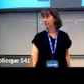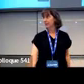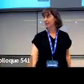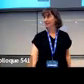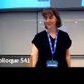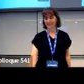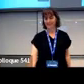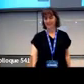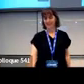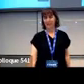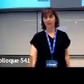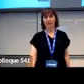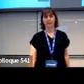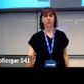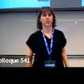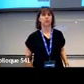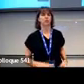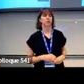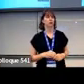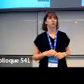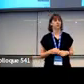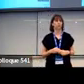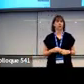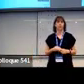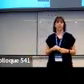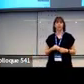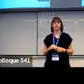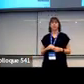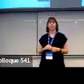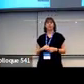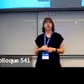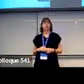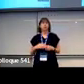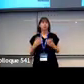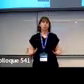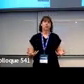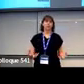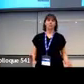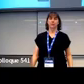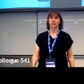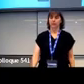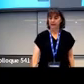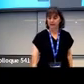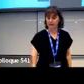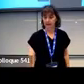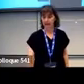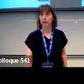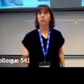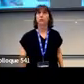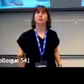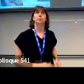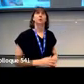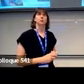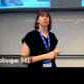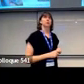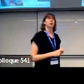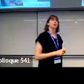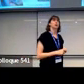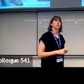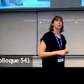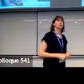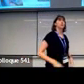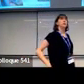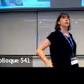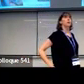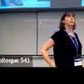parce que je pense que c'est important de partager ça là, comme les autres collègues ont fait. Donc, pourquoi, premièrement, on a créé cette REL-là? Moi, je suis professeure